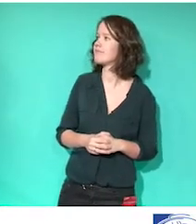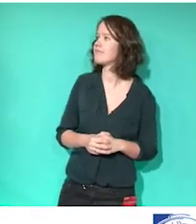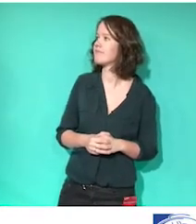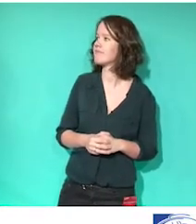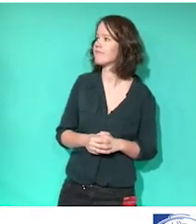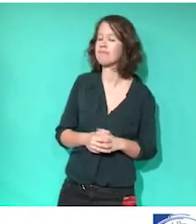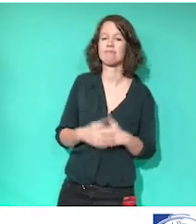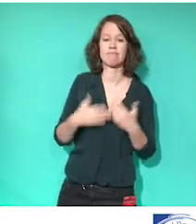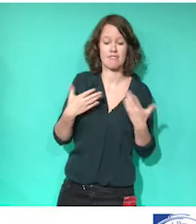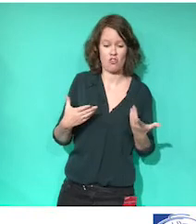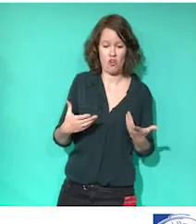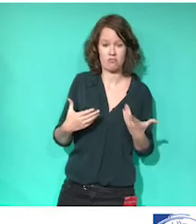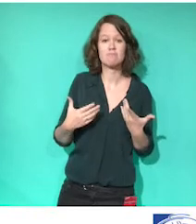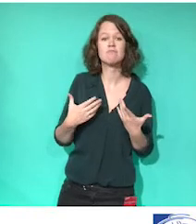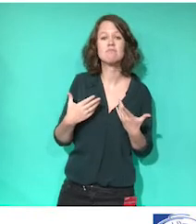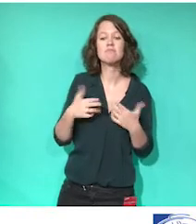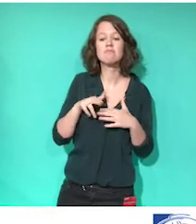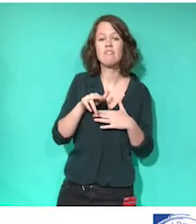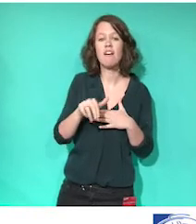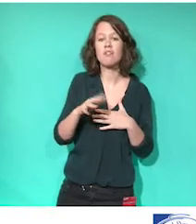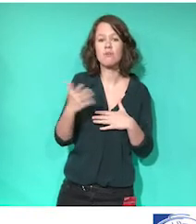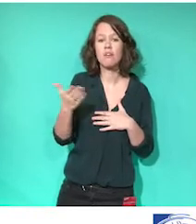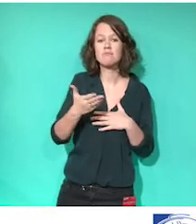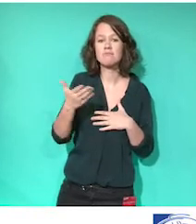allons tout doucement nous diriger vers